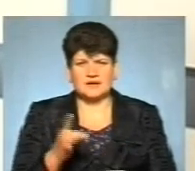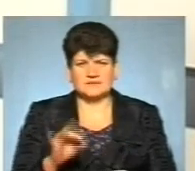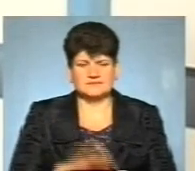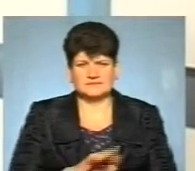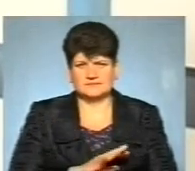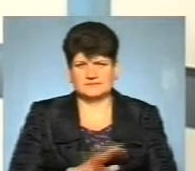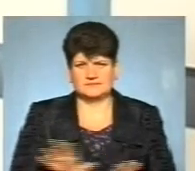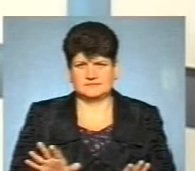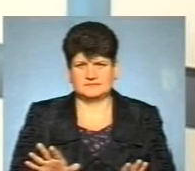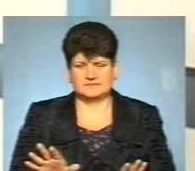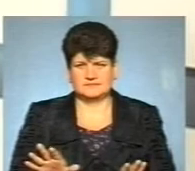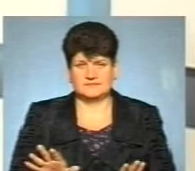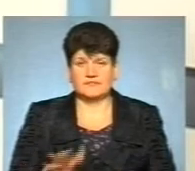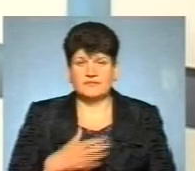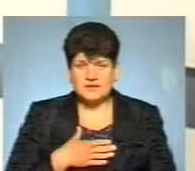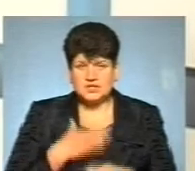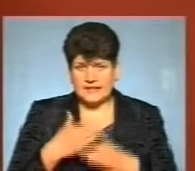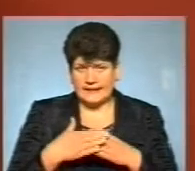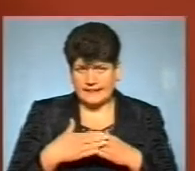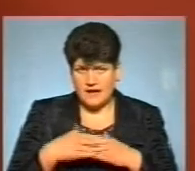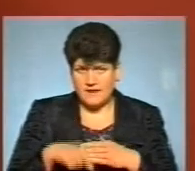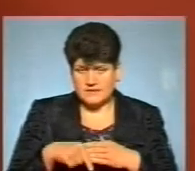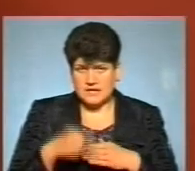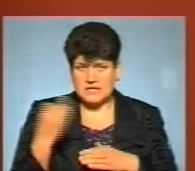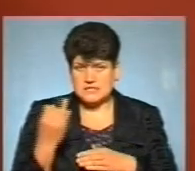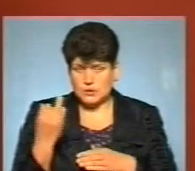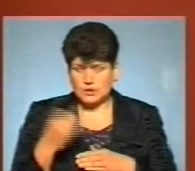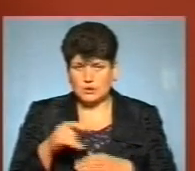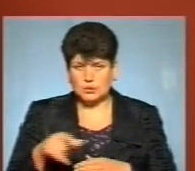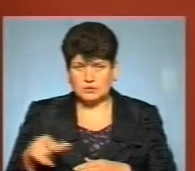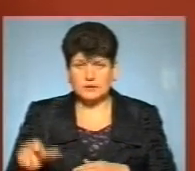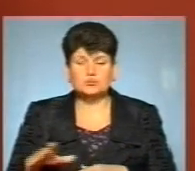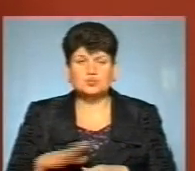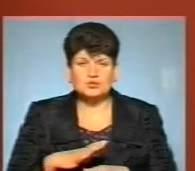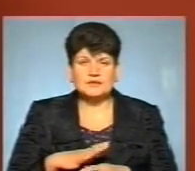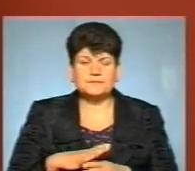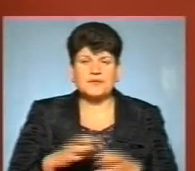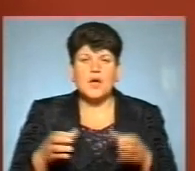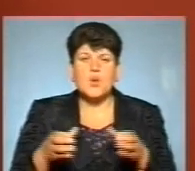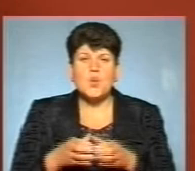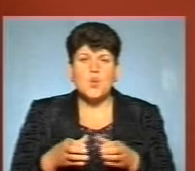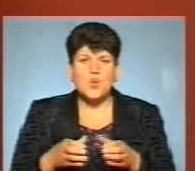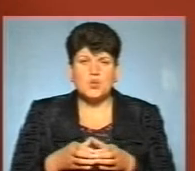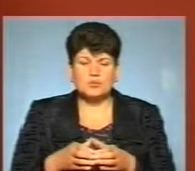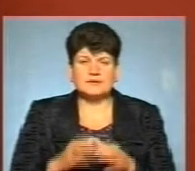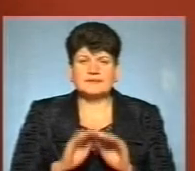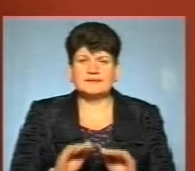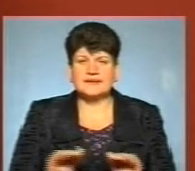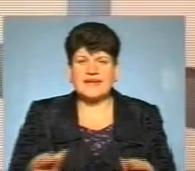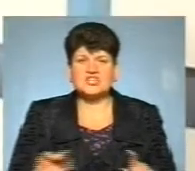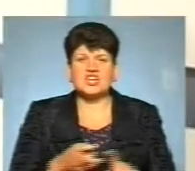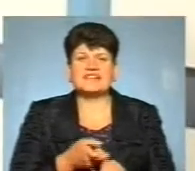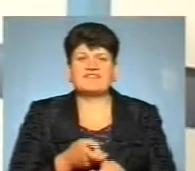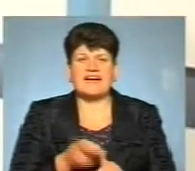захворіє. Дивіться, в нашій недавній історії людства була така ціла група так званих дитячих